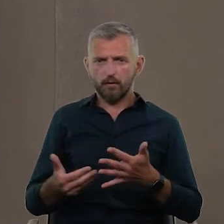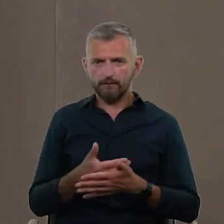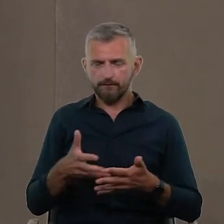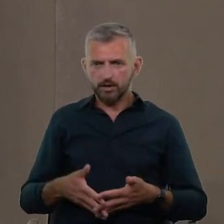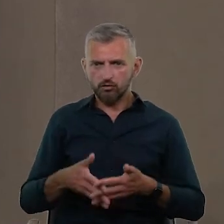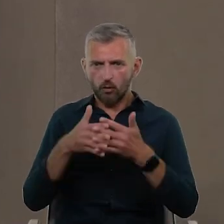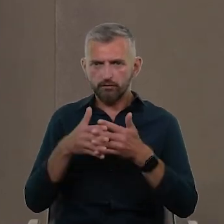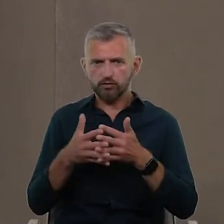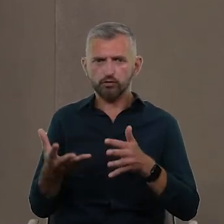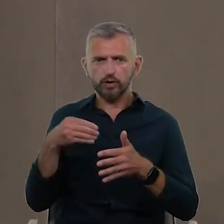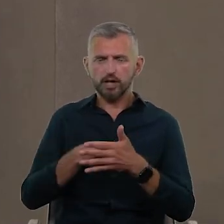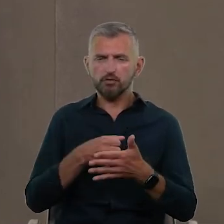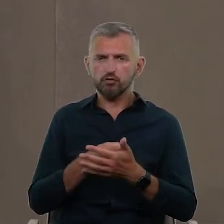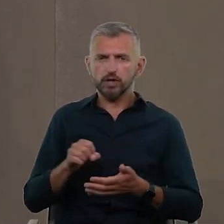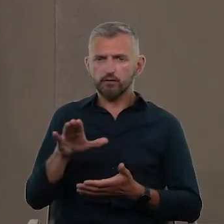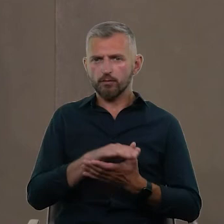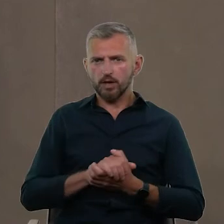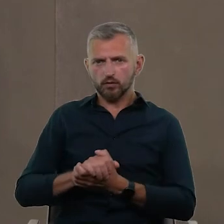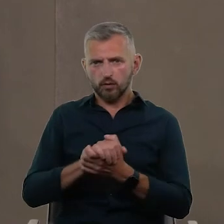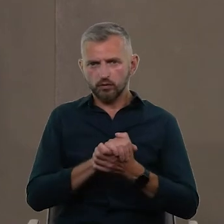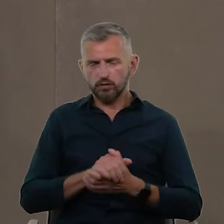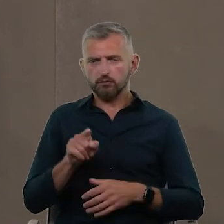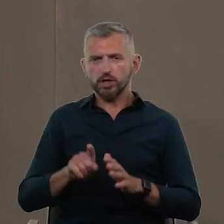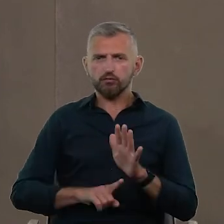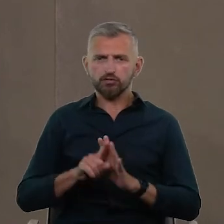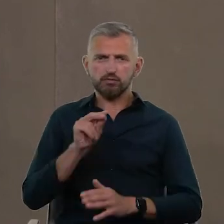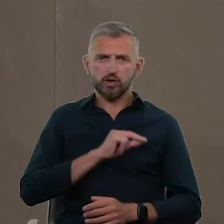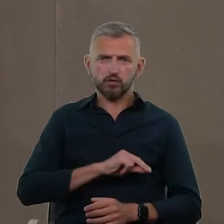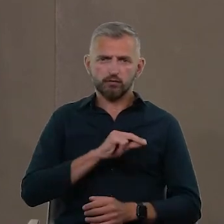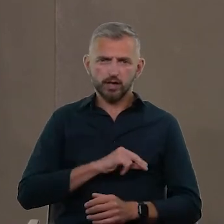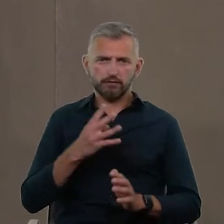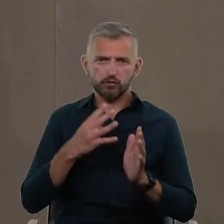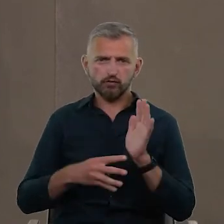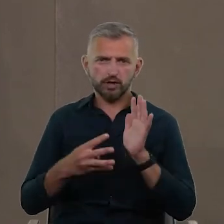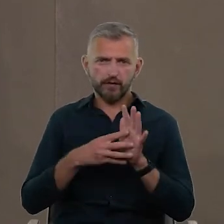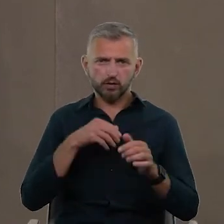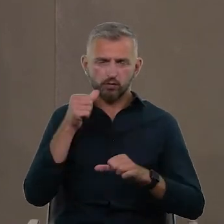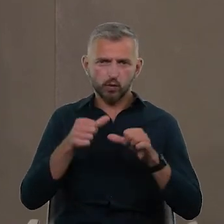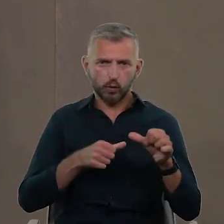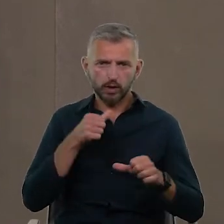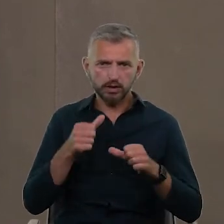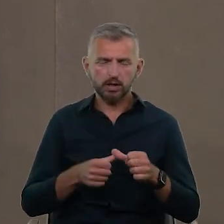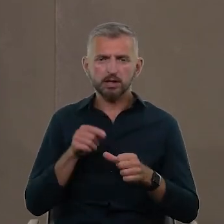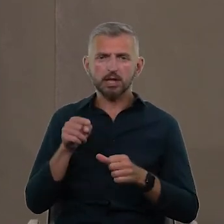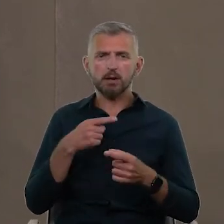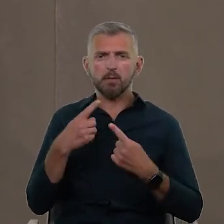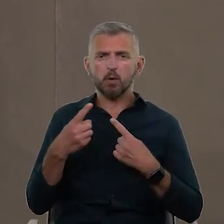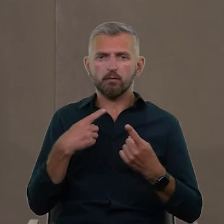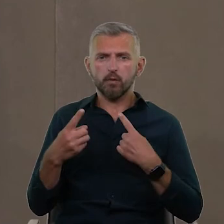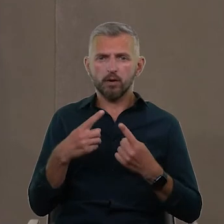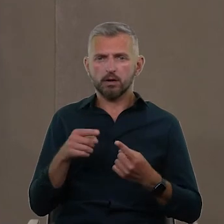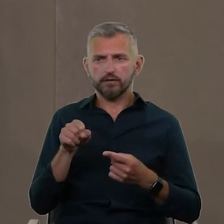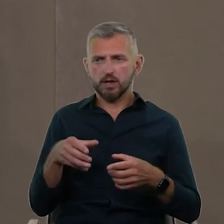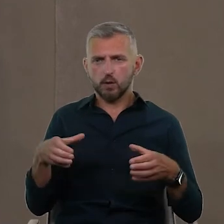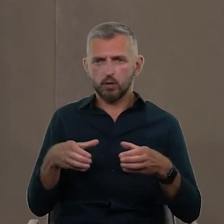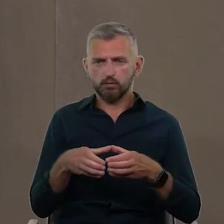по доєднанню до Європейського Союзу, вони розпочали працювати в 99-му році. І от на цих переговорах або в цій